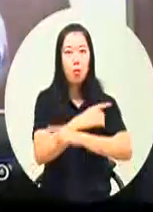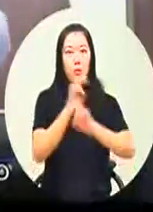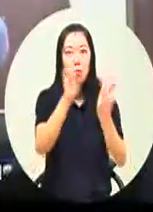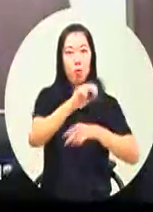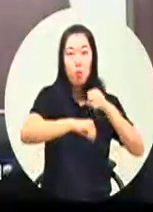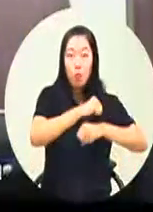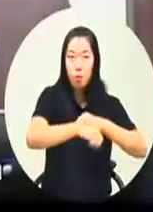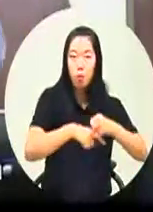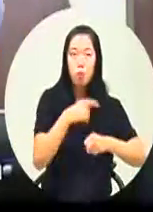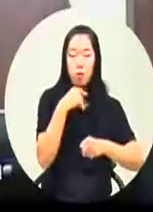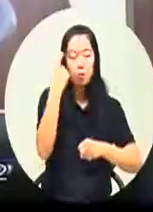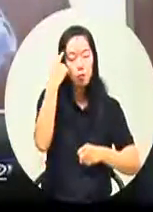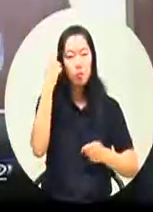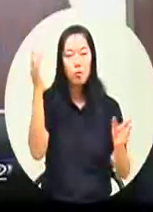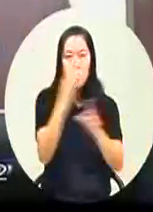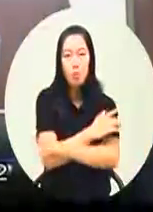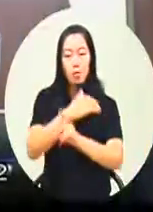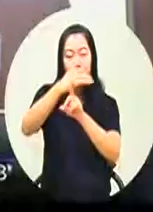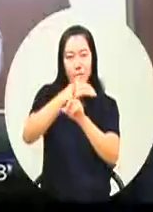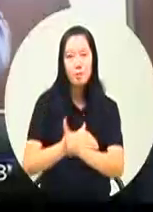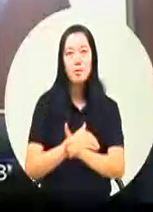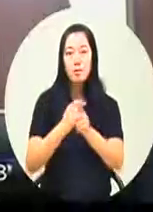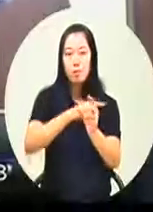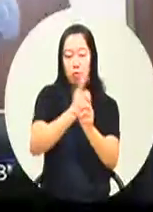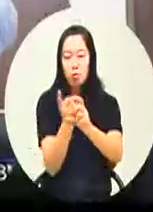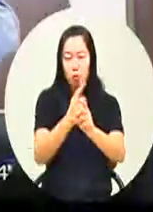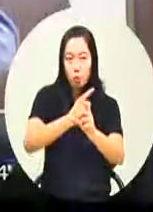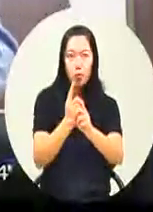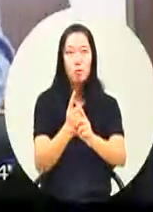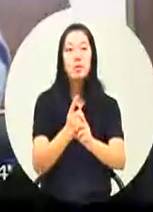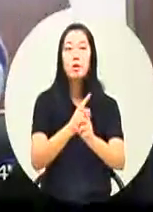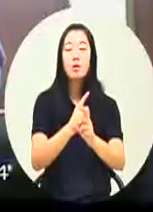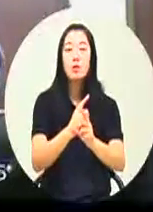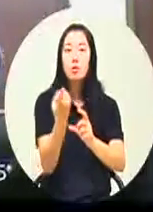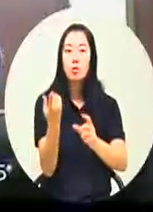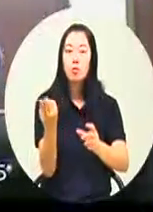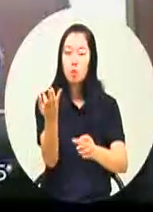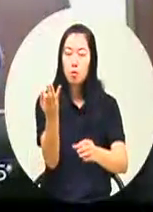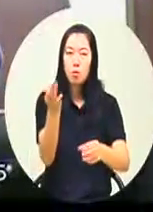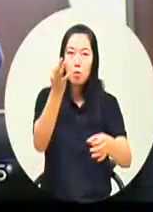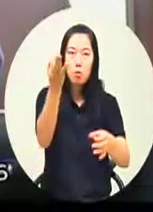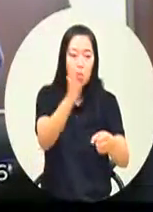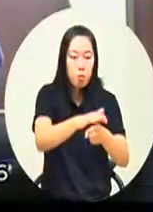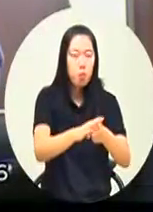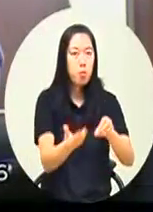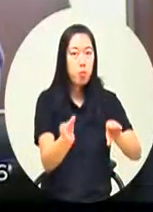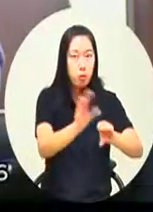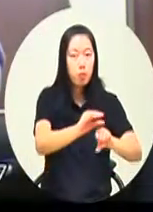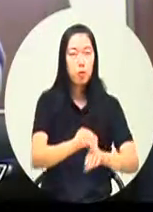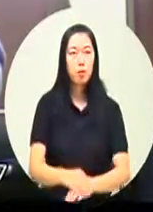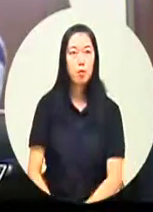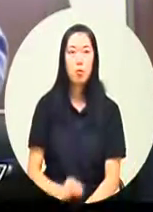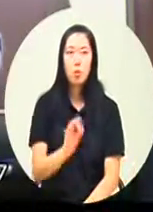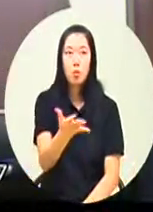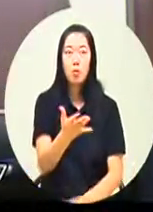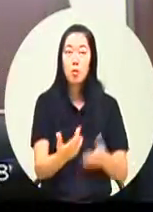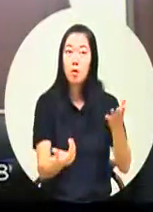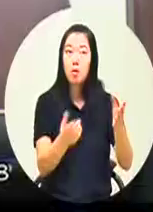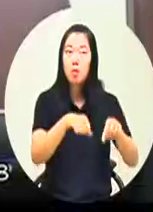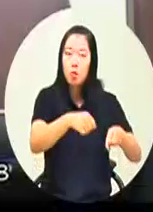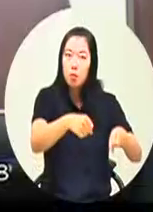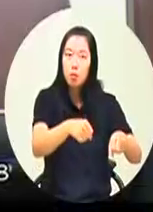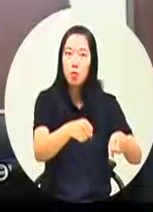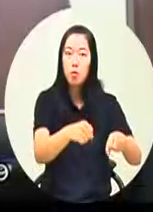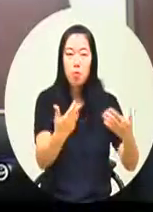的是低速的，那我加码。你太快的，它是不安全的哈。相对，因为机车的问题就是速度